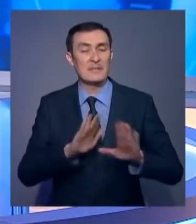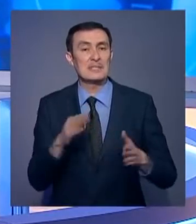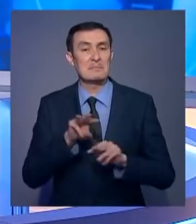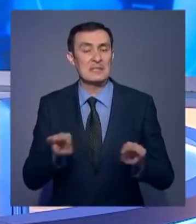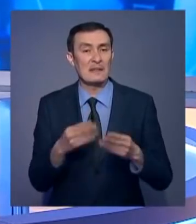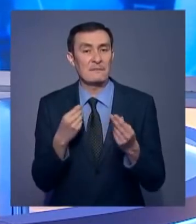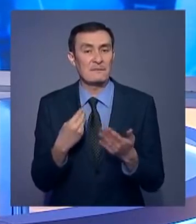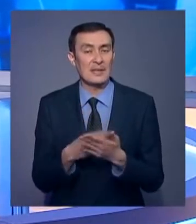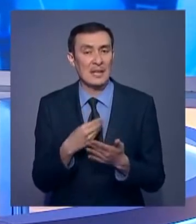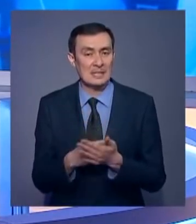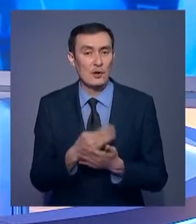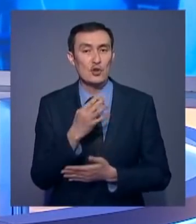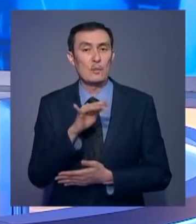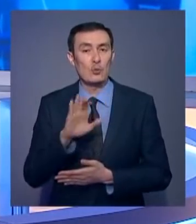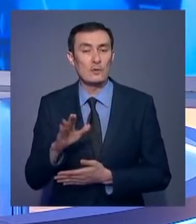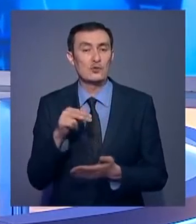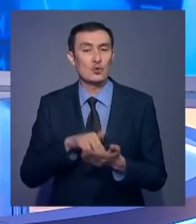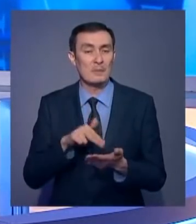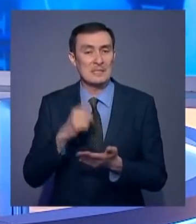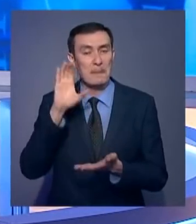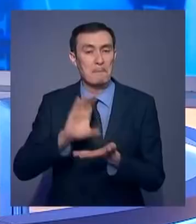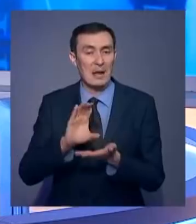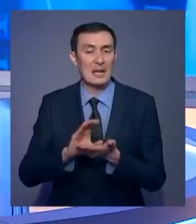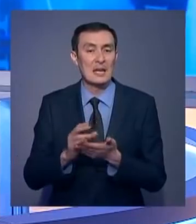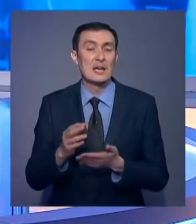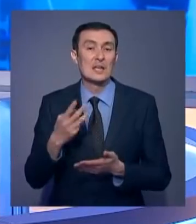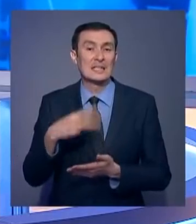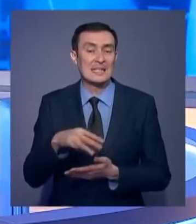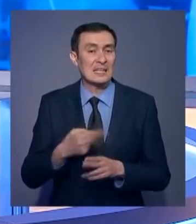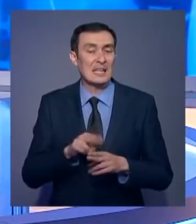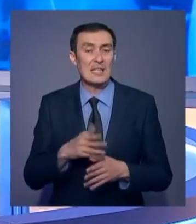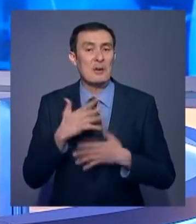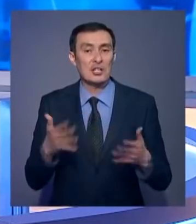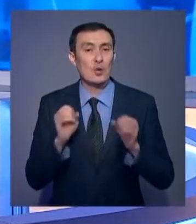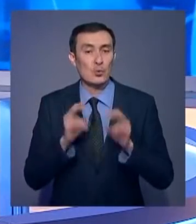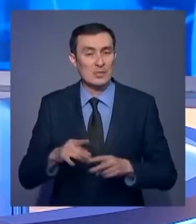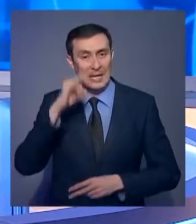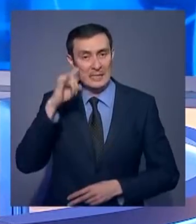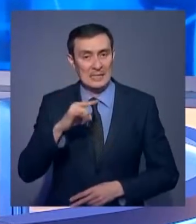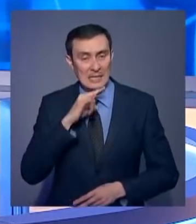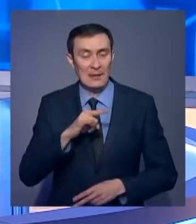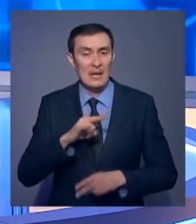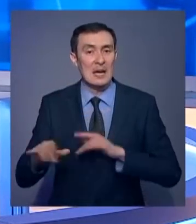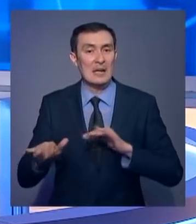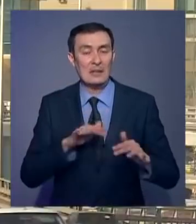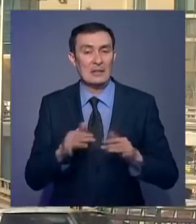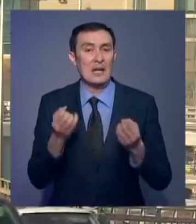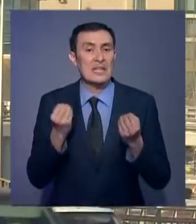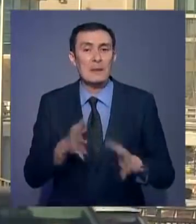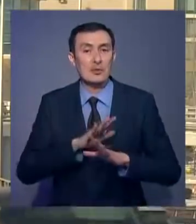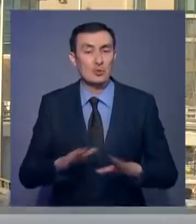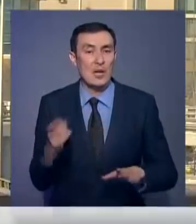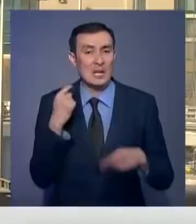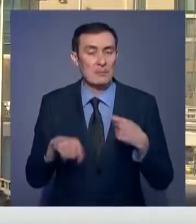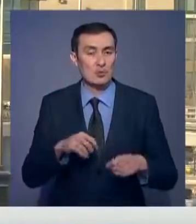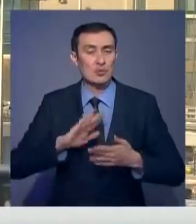финансов Берика Шолпанкулова, цена за нефть в 30 долларов за баррель не является сильной угрозой для Казахстана. Реагировать на непростую экономическую